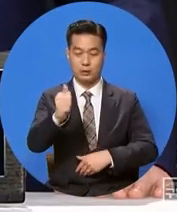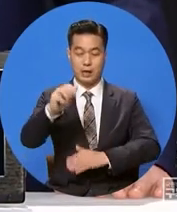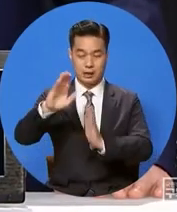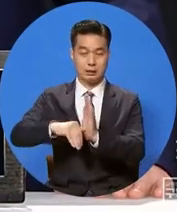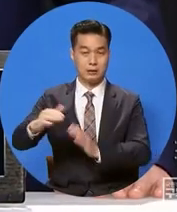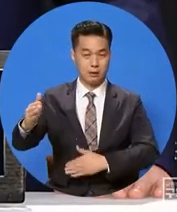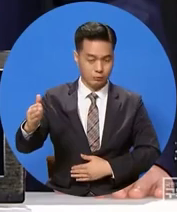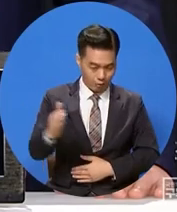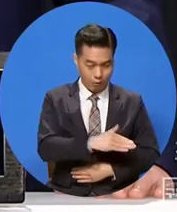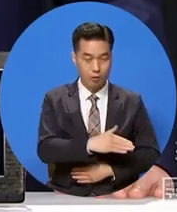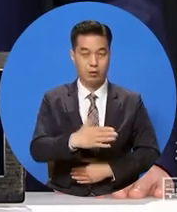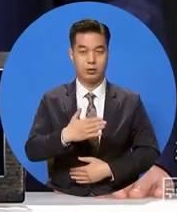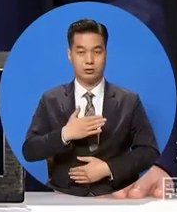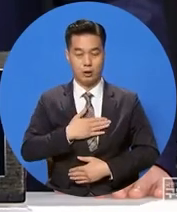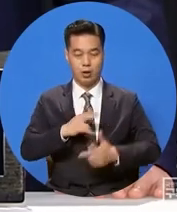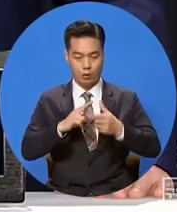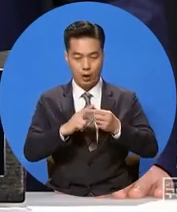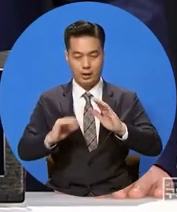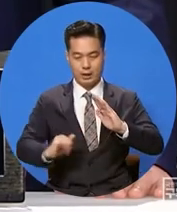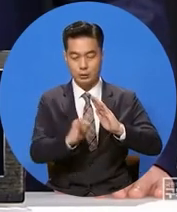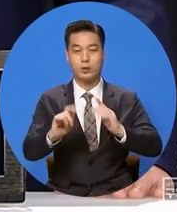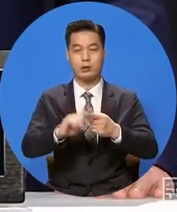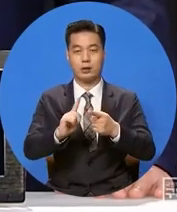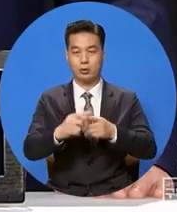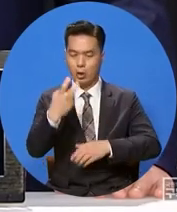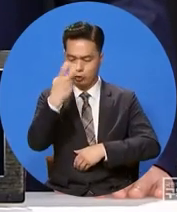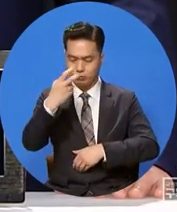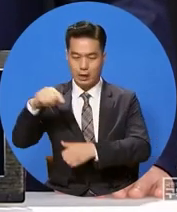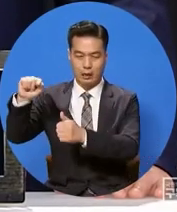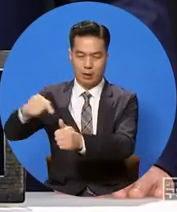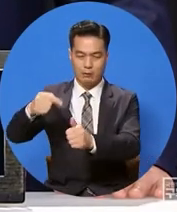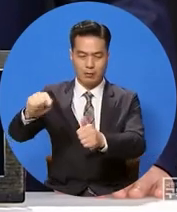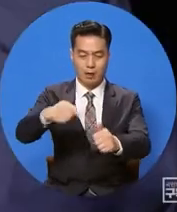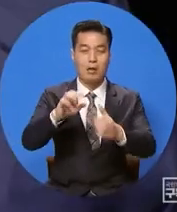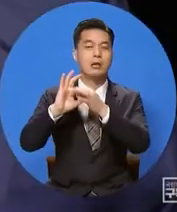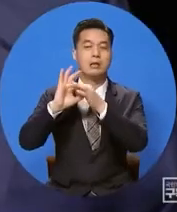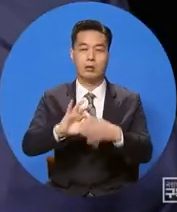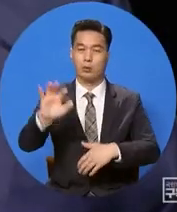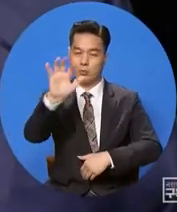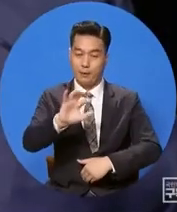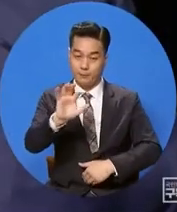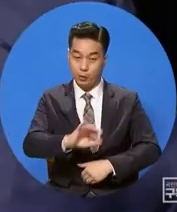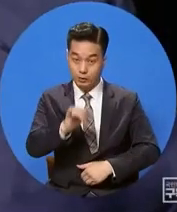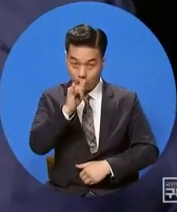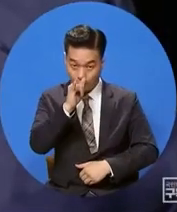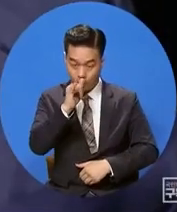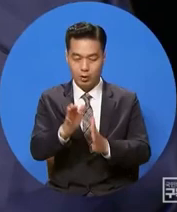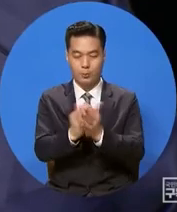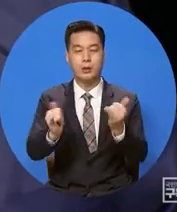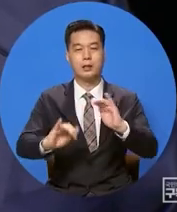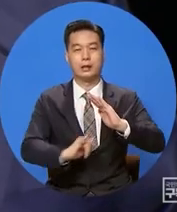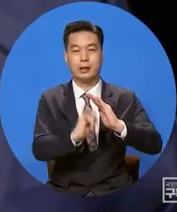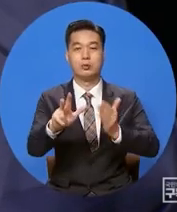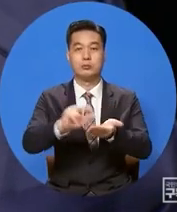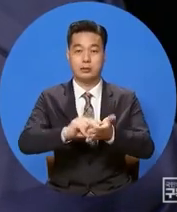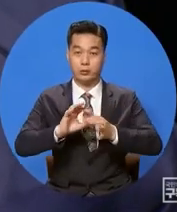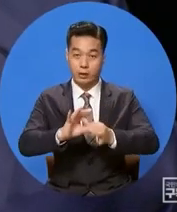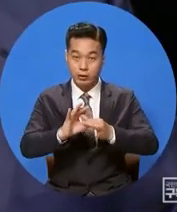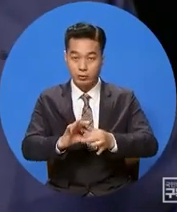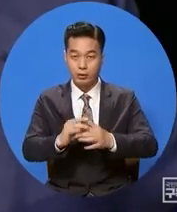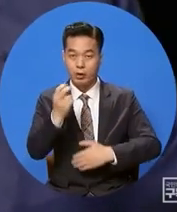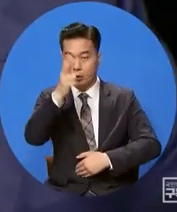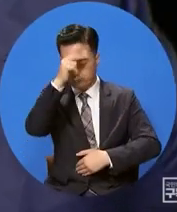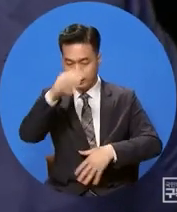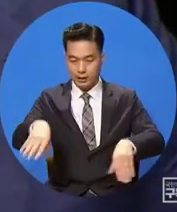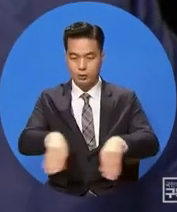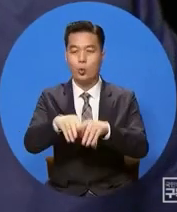시절부터 저와 가족에 대해서 수사를 시켰습니다. 이 정권이. 그리고 본인이나 가족 문제에 대해서는